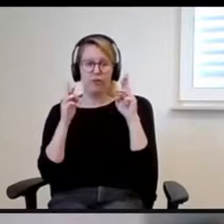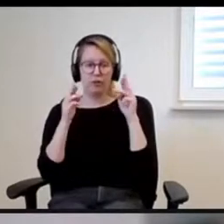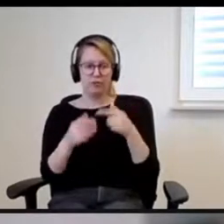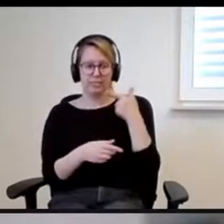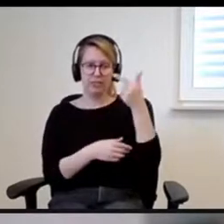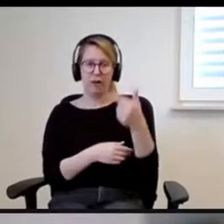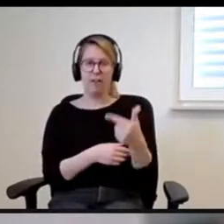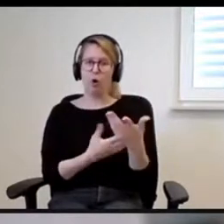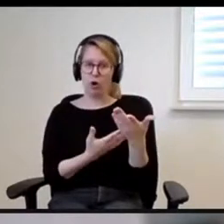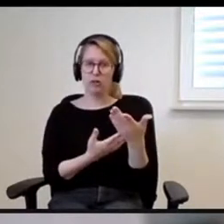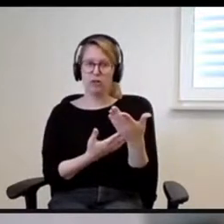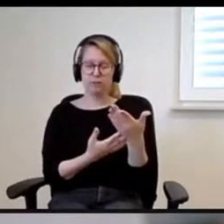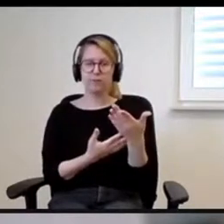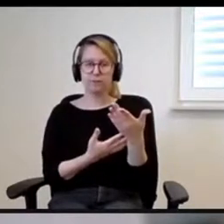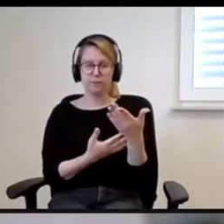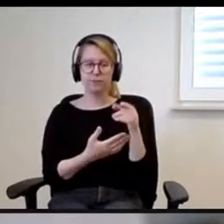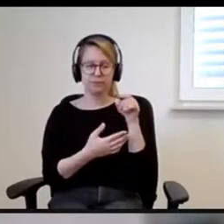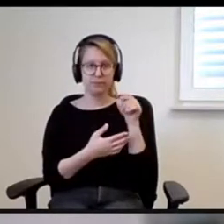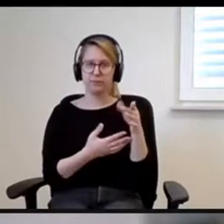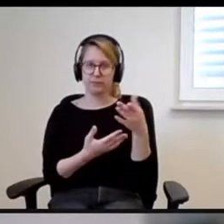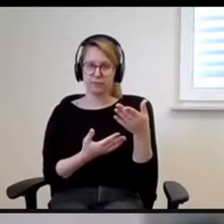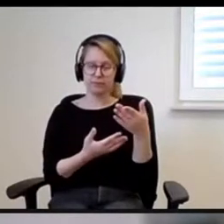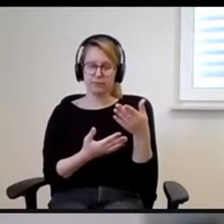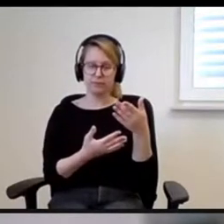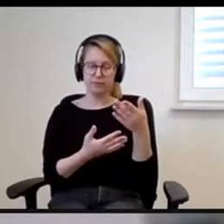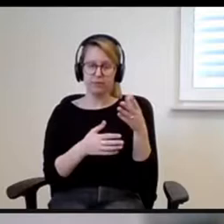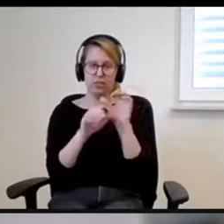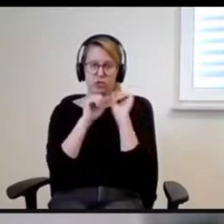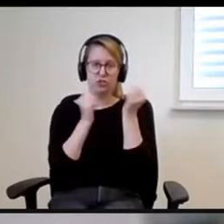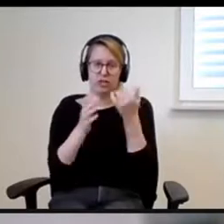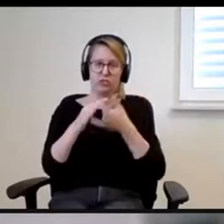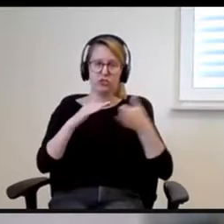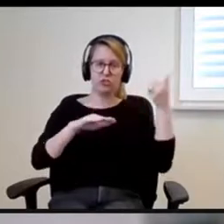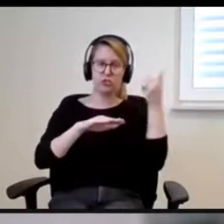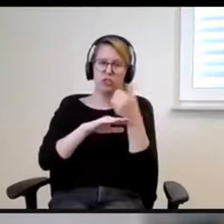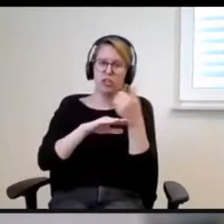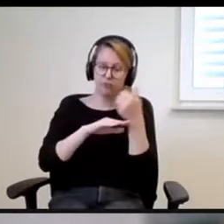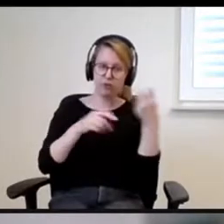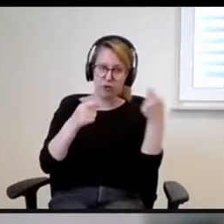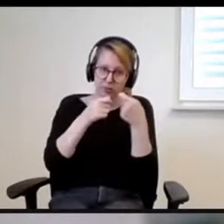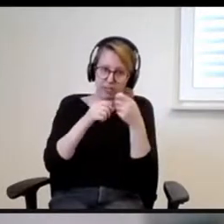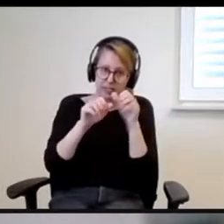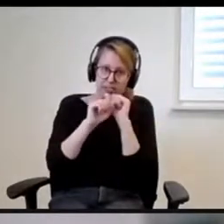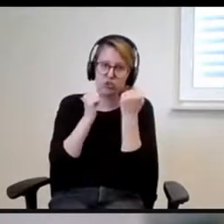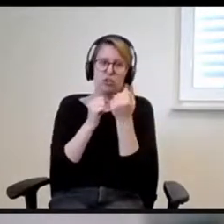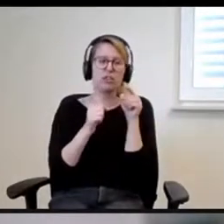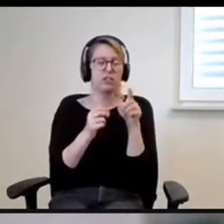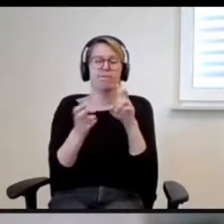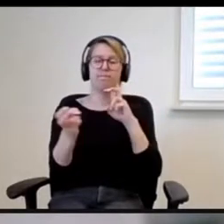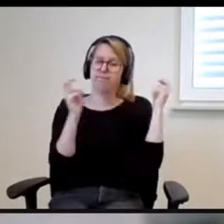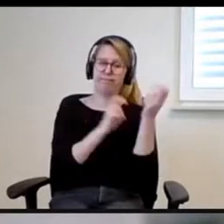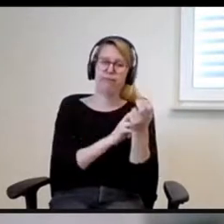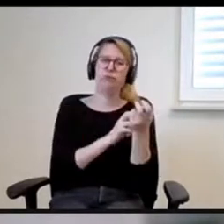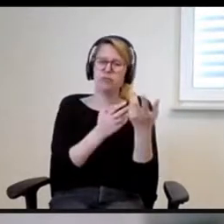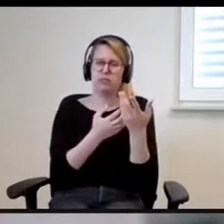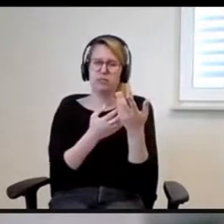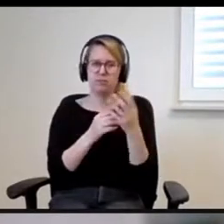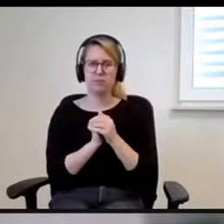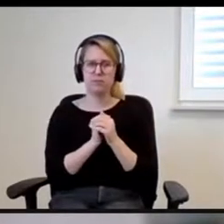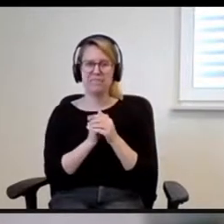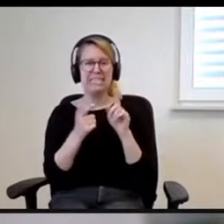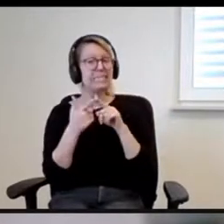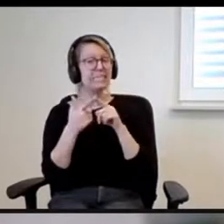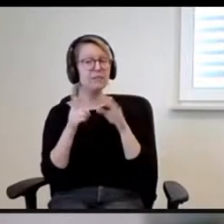gouvernement s'engagent plus vers la mise en œuvre de ces principes. Un autre point que je voulais dire pour finir,